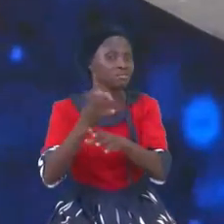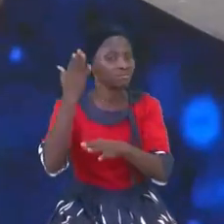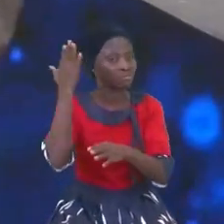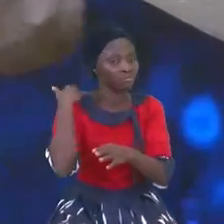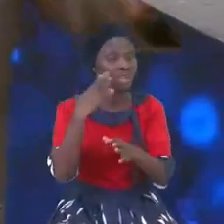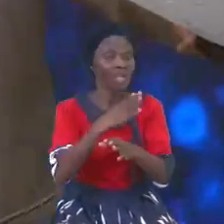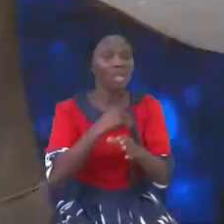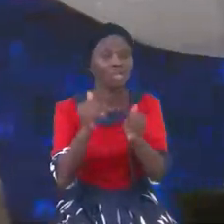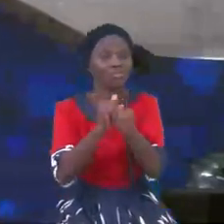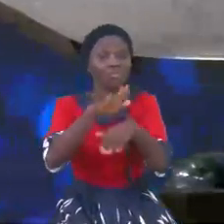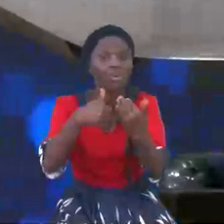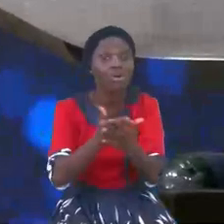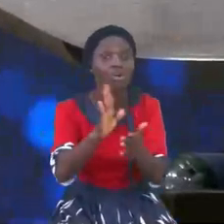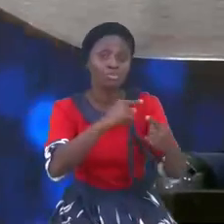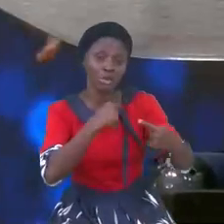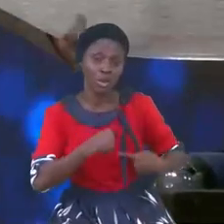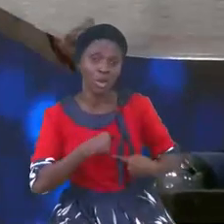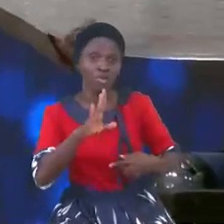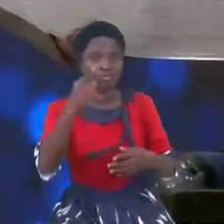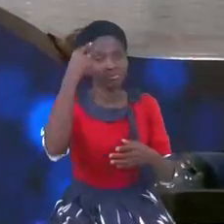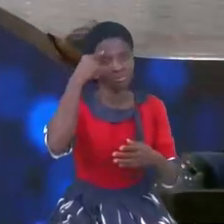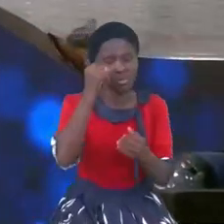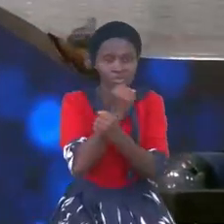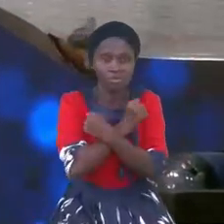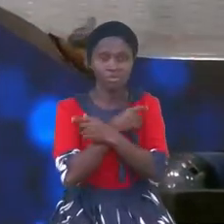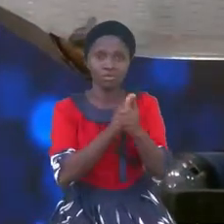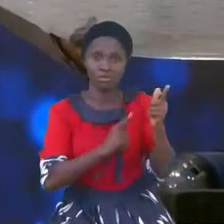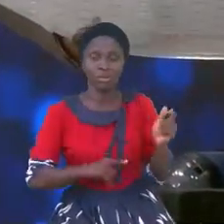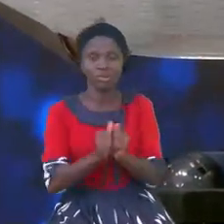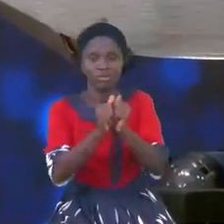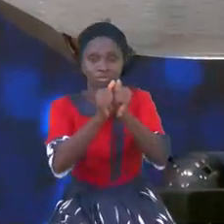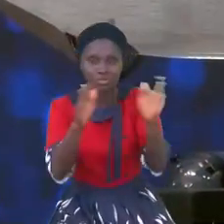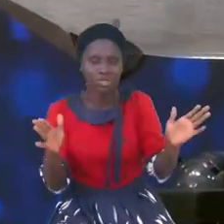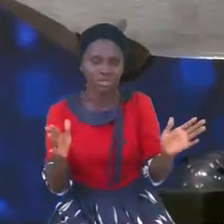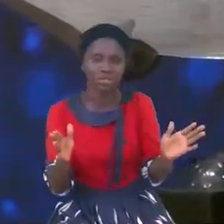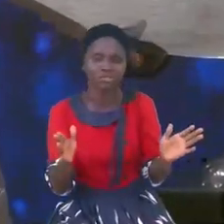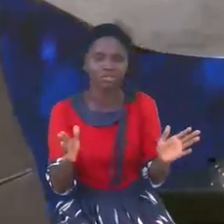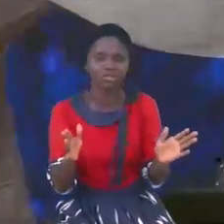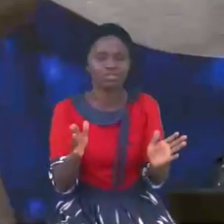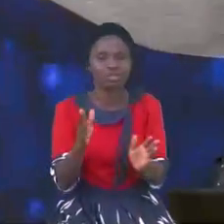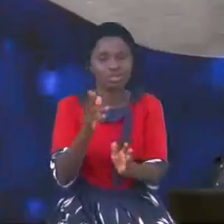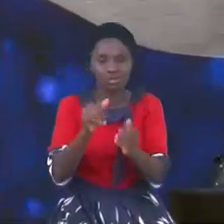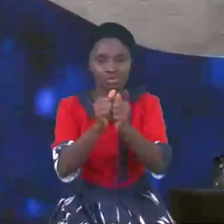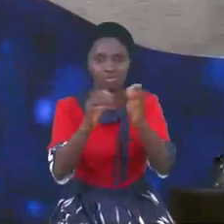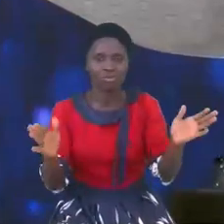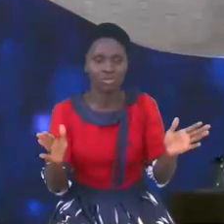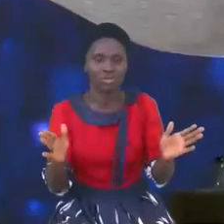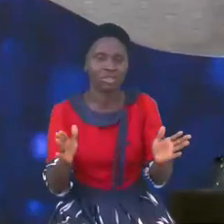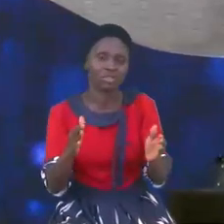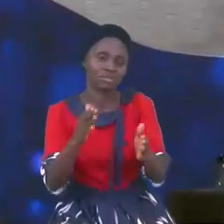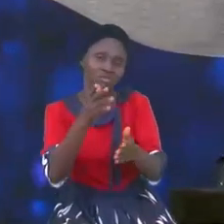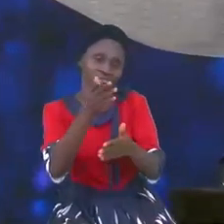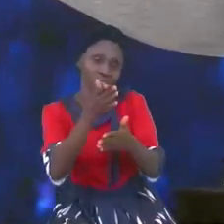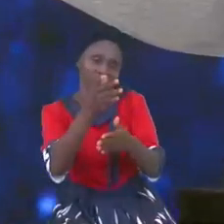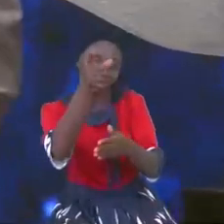tout votre esprit. Vous aimez le Seigneur sans réserve. Vous aimez le Seigneur sans aucune rivalité, sans qu'il y